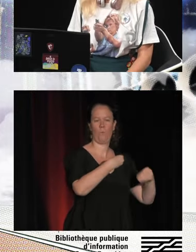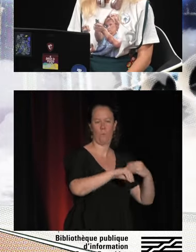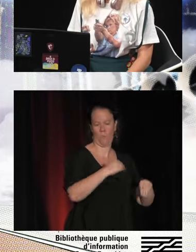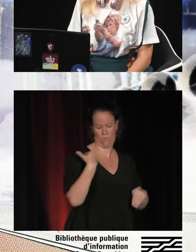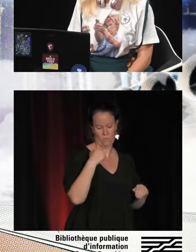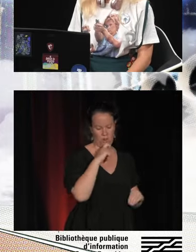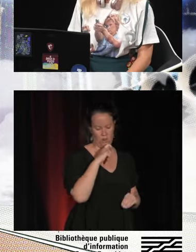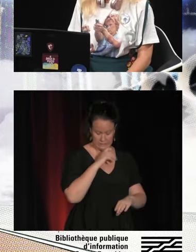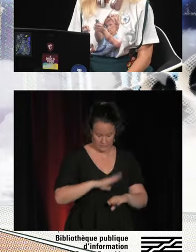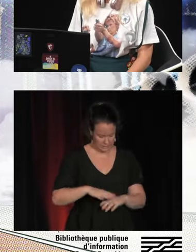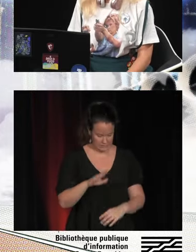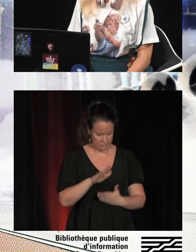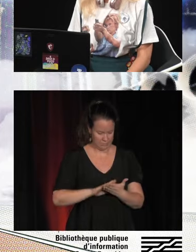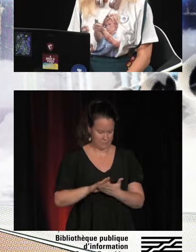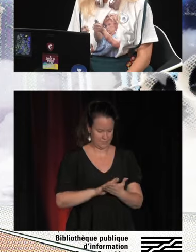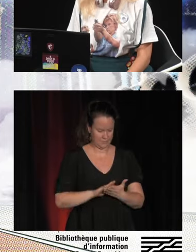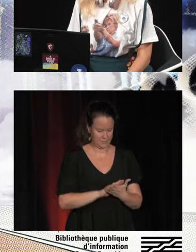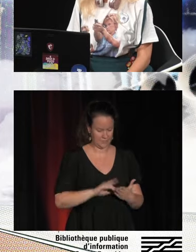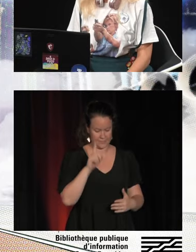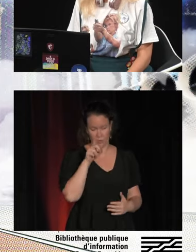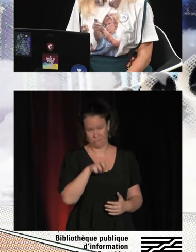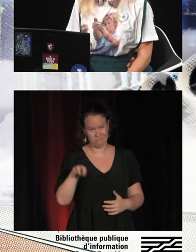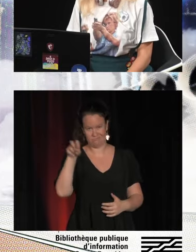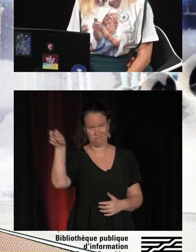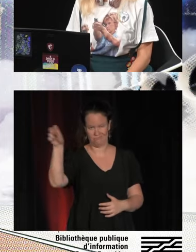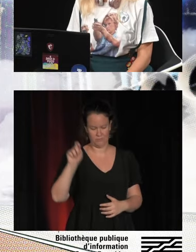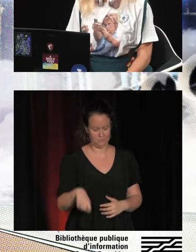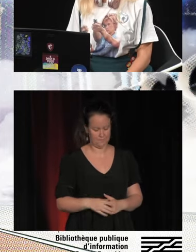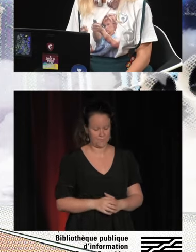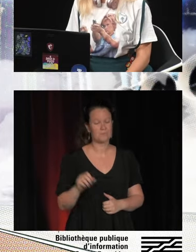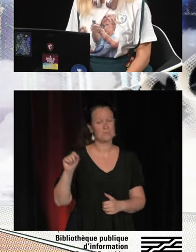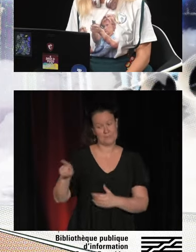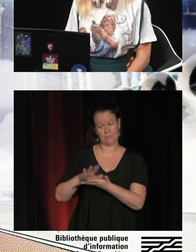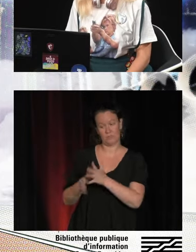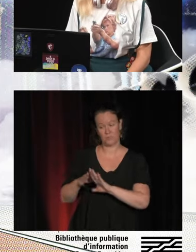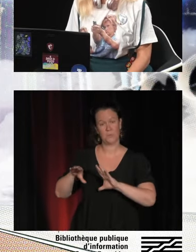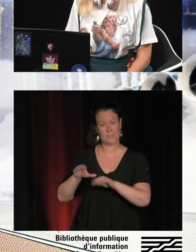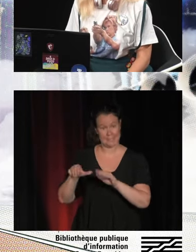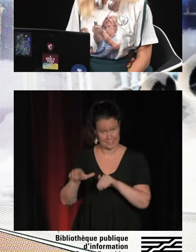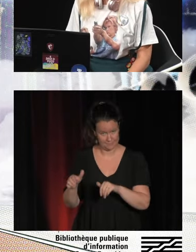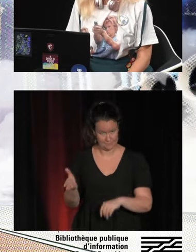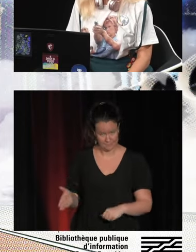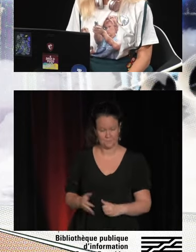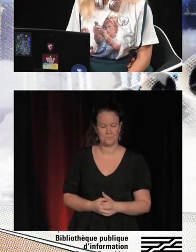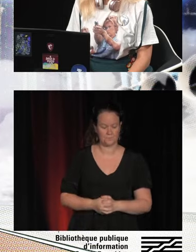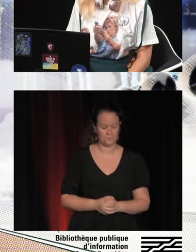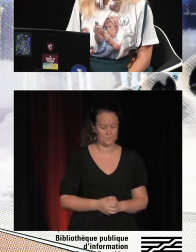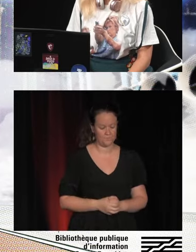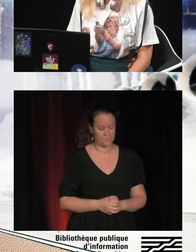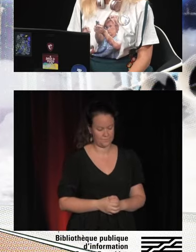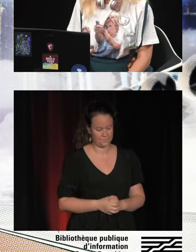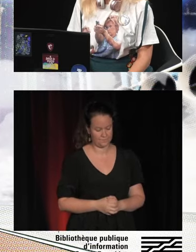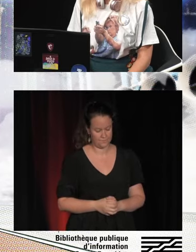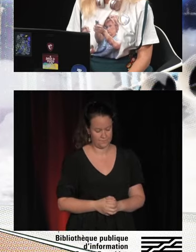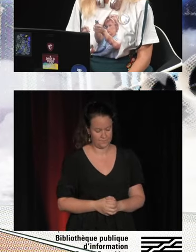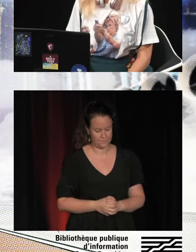On va devoir... vu qu'on a pris le dégât, on va devoir aller par là. Donc c'est une association, justement, de kinés qui prône eh